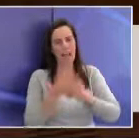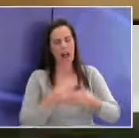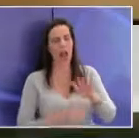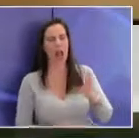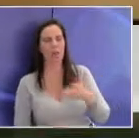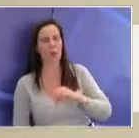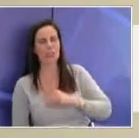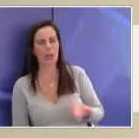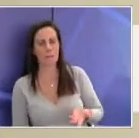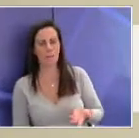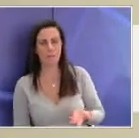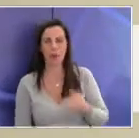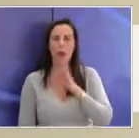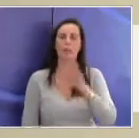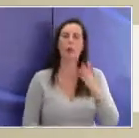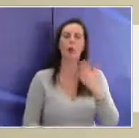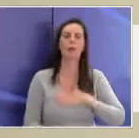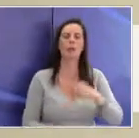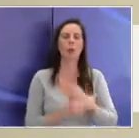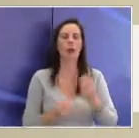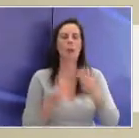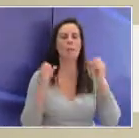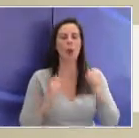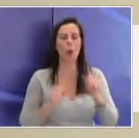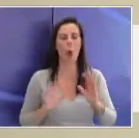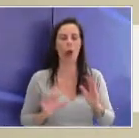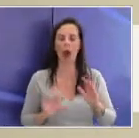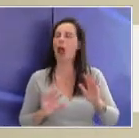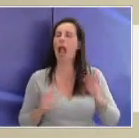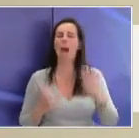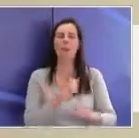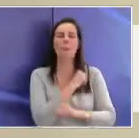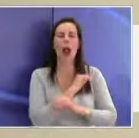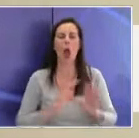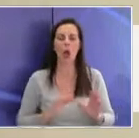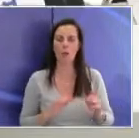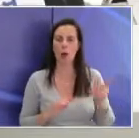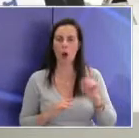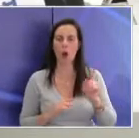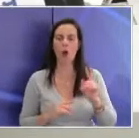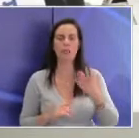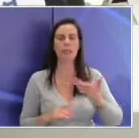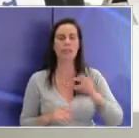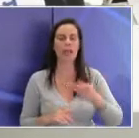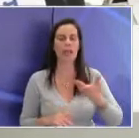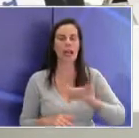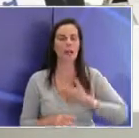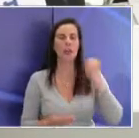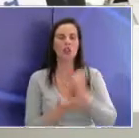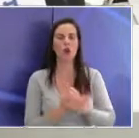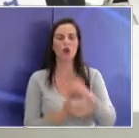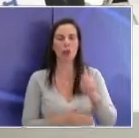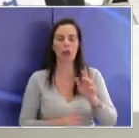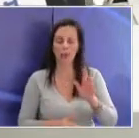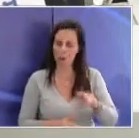למה הוא? הוא נזרק עליו. נתניהו הולך על בטוח וגם עניין ממלא המקום. למה ממלא המקום? לא צריך לעבור דרך הכנסת. כלומר, מודיעים לכנסת,